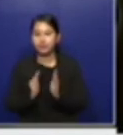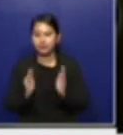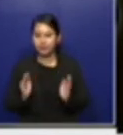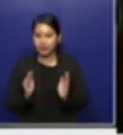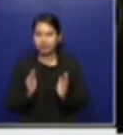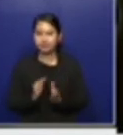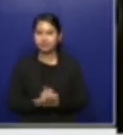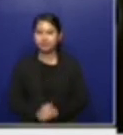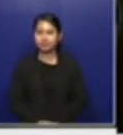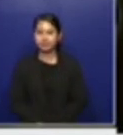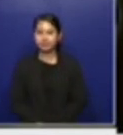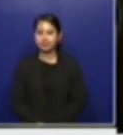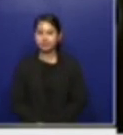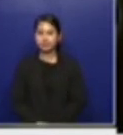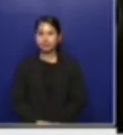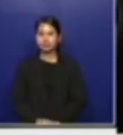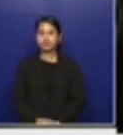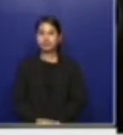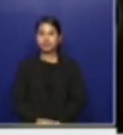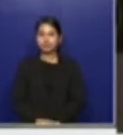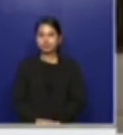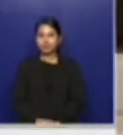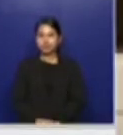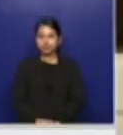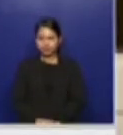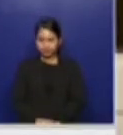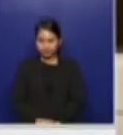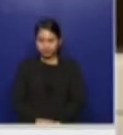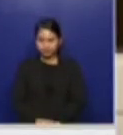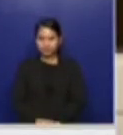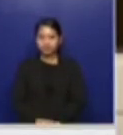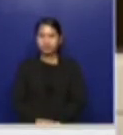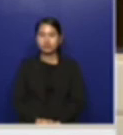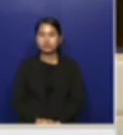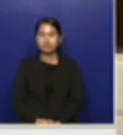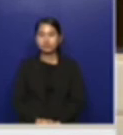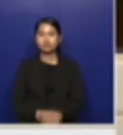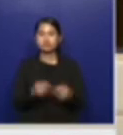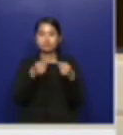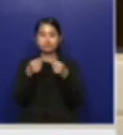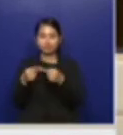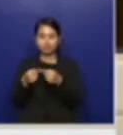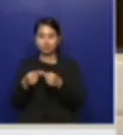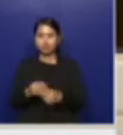ท่านประธานท่านสุชาติดัชเจริญมากครับขอบคุณมากครับ ครับขอบคุณครับท่านมานพครับต่อไปครับ